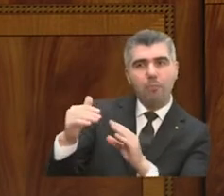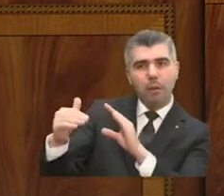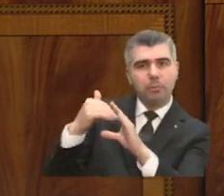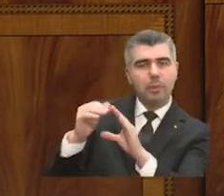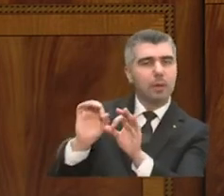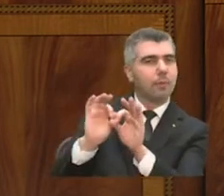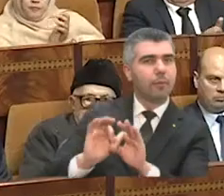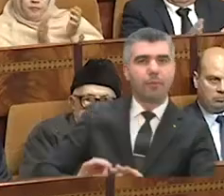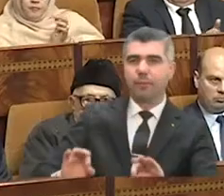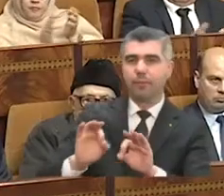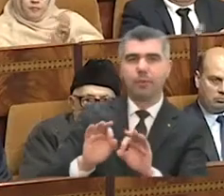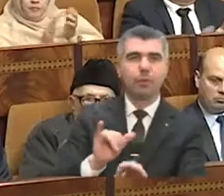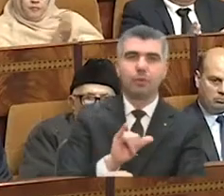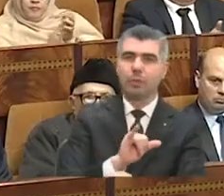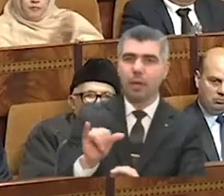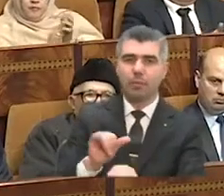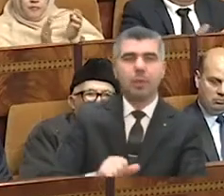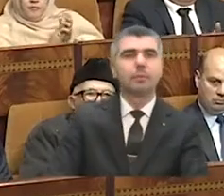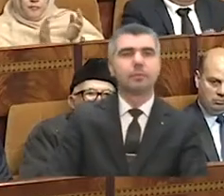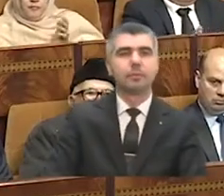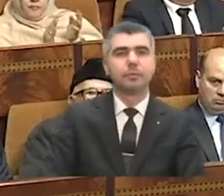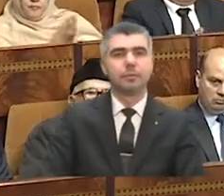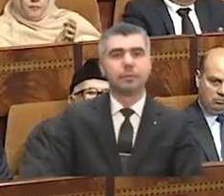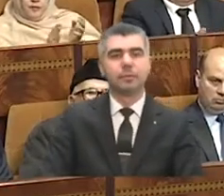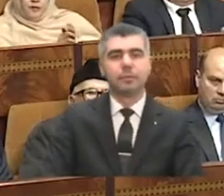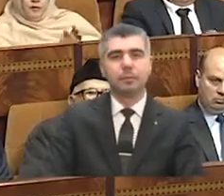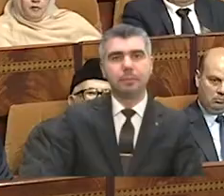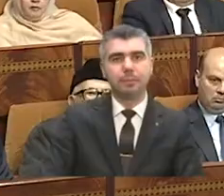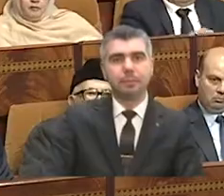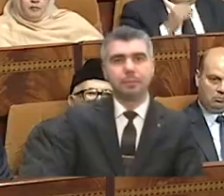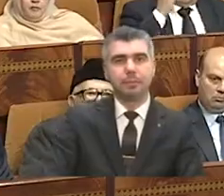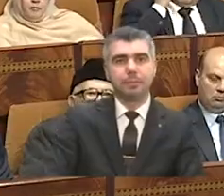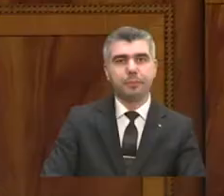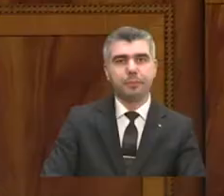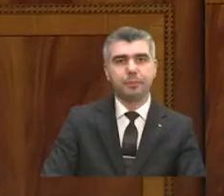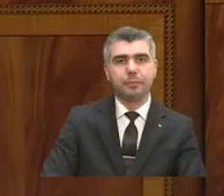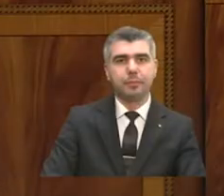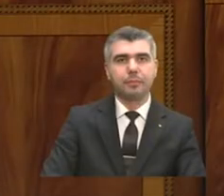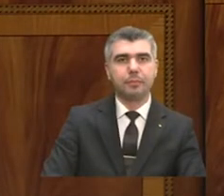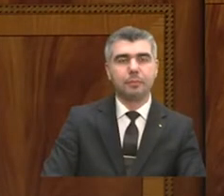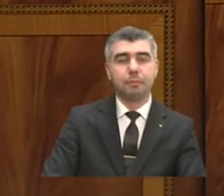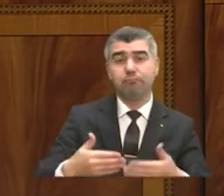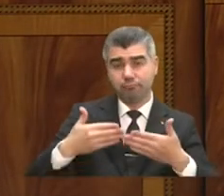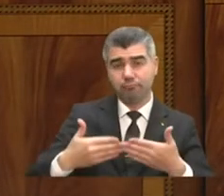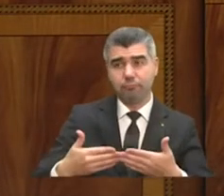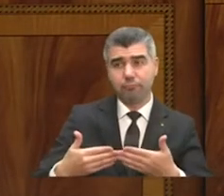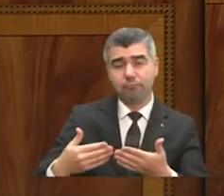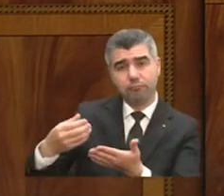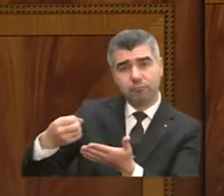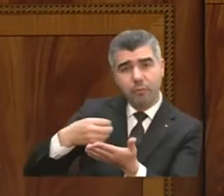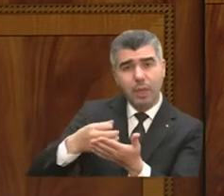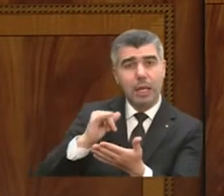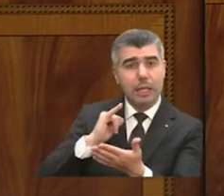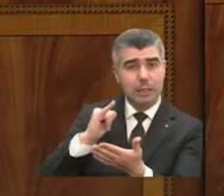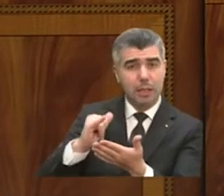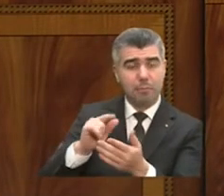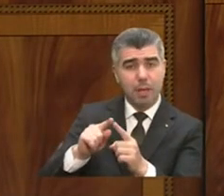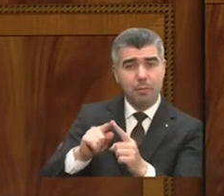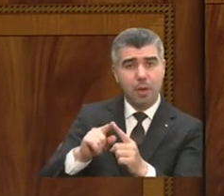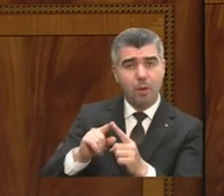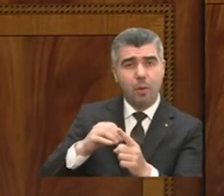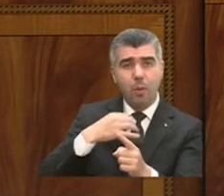pas besoin de donneurs de leçons. Nous avons suffisamment de courage et nous sommes habilités pour le faire